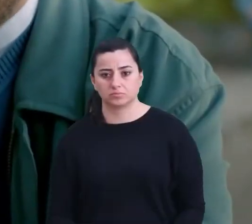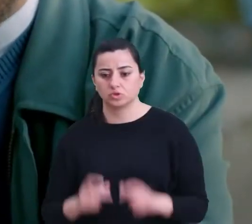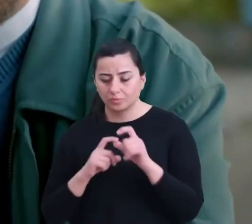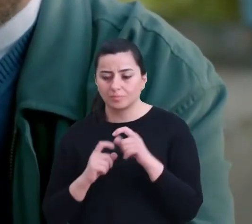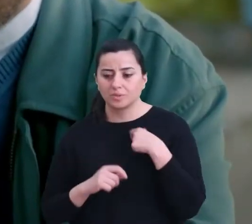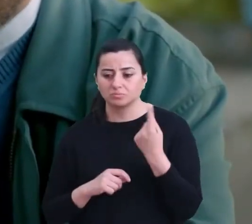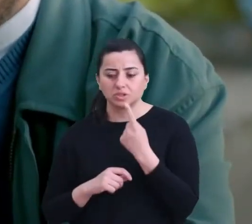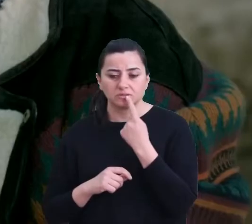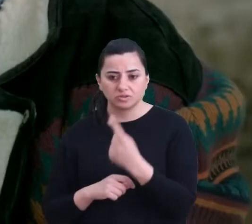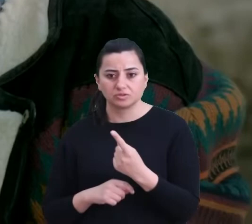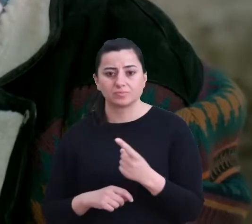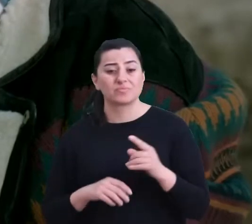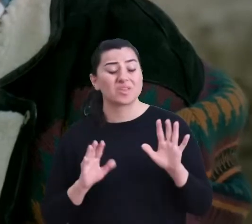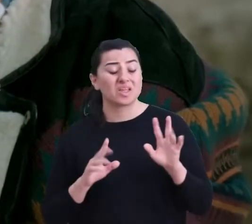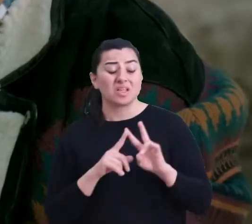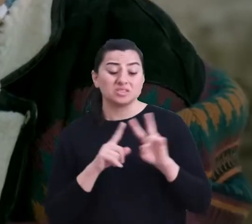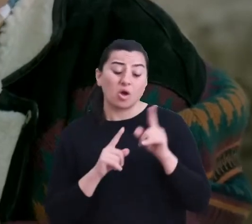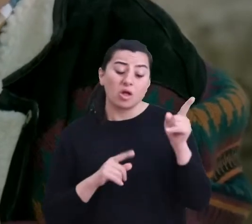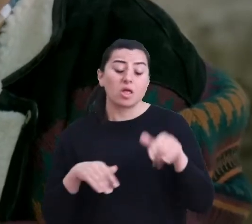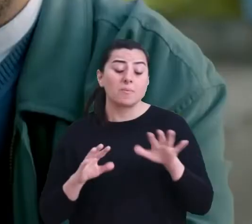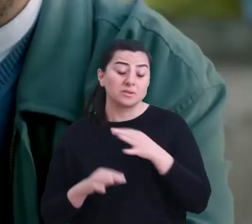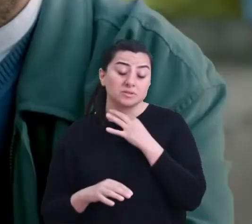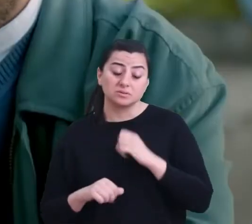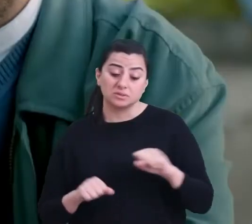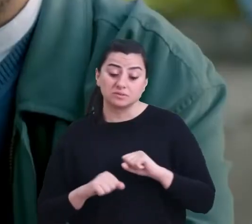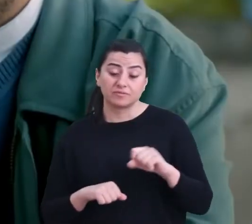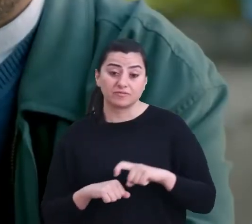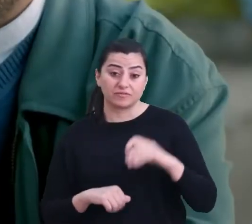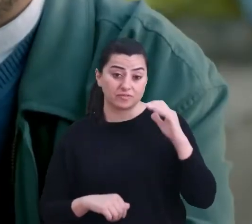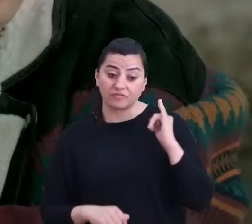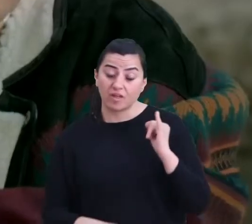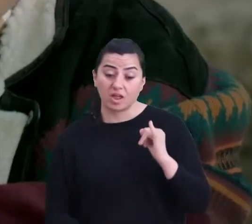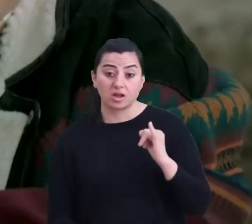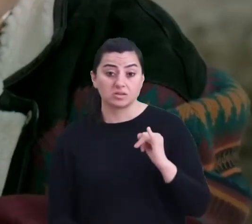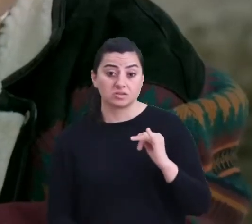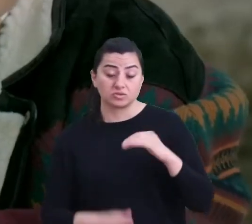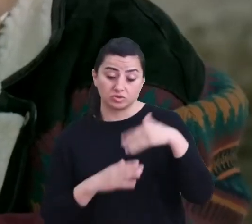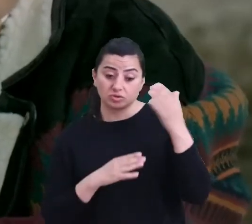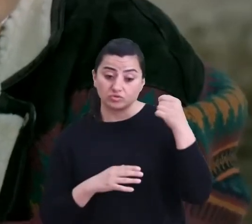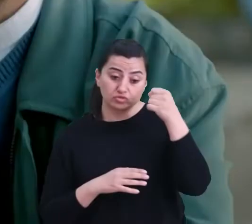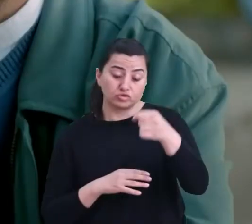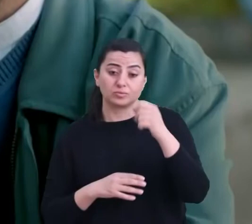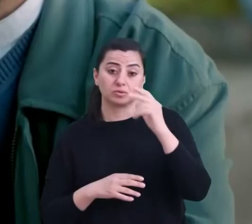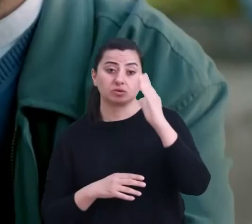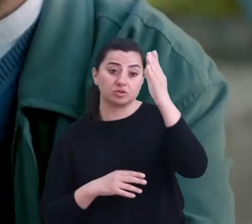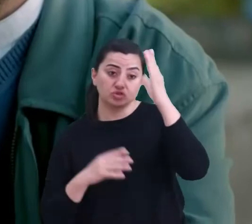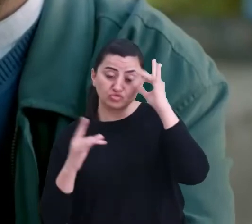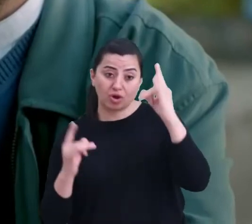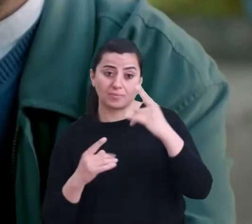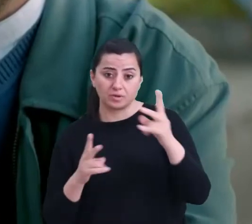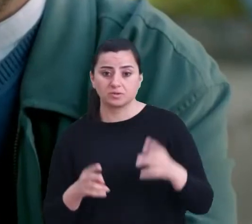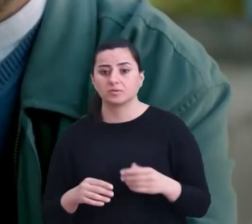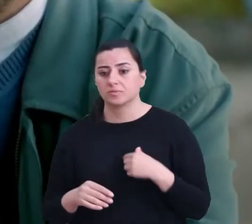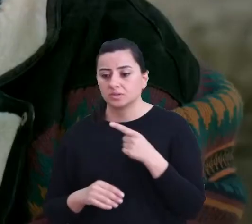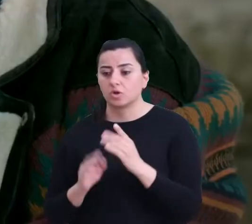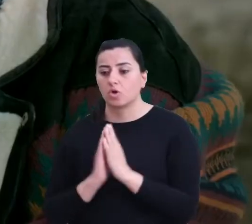Süleyman ben sana bir şey diyeceğim. Bak yine Neşe'ye git açıl maçıl deme Allah aşkına. Bak buradan senin bir fayı da arırım. Ta camide açarsın gözden Cemil. Yok.